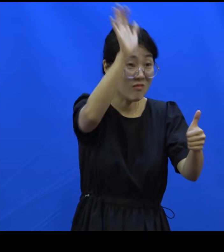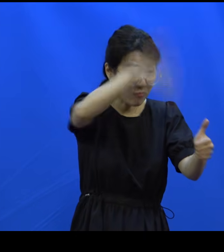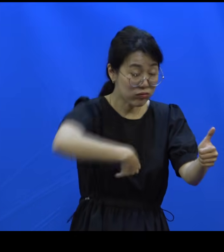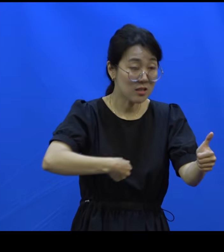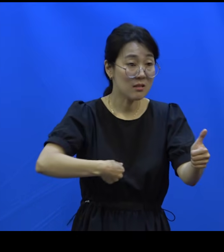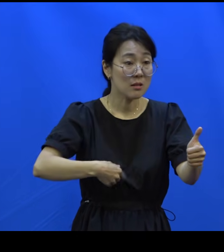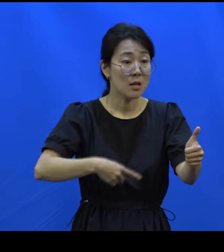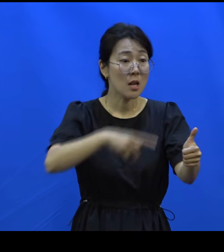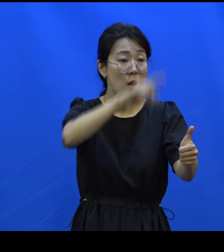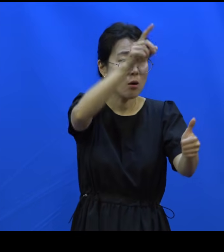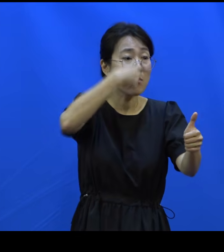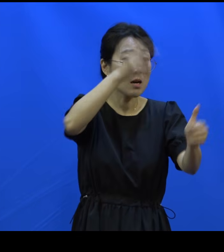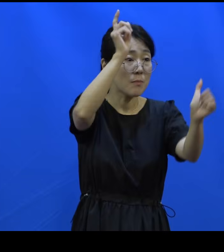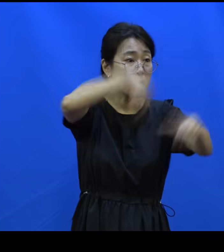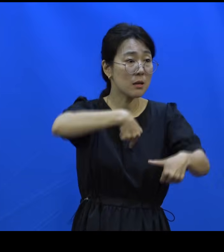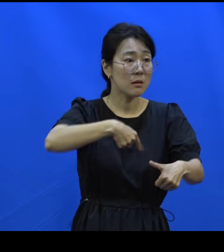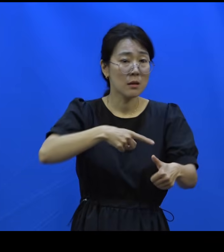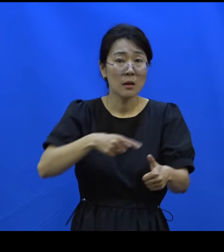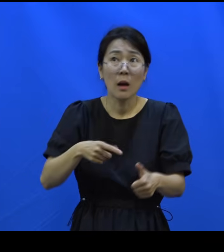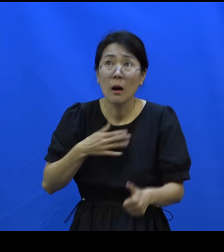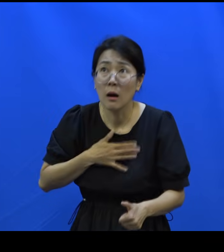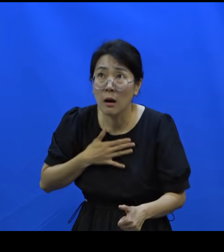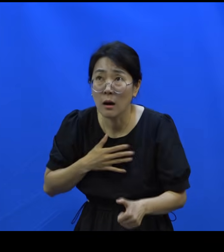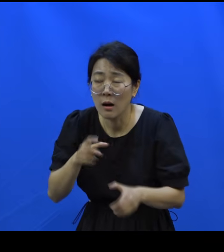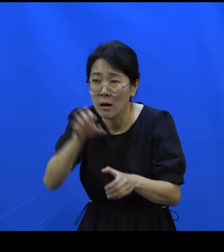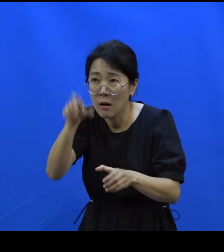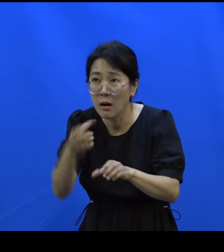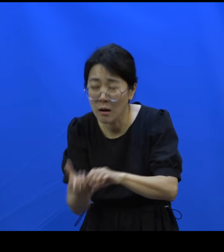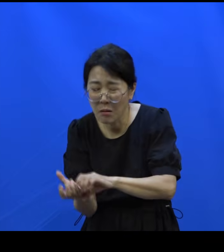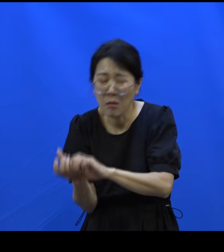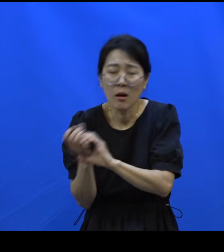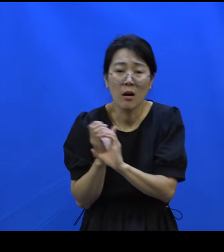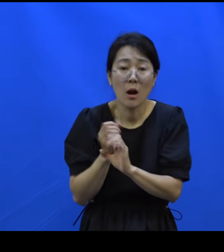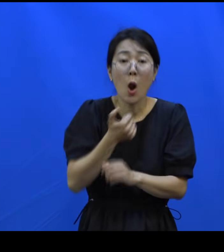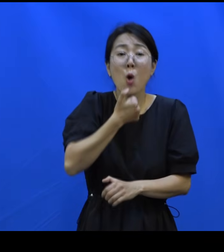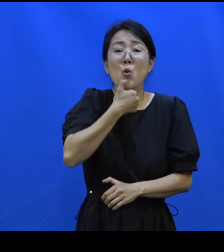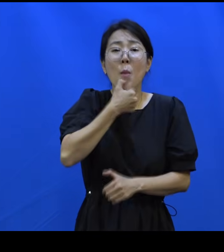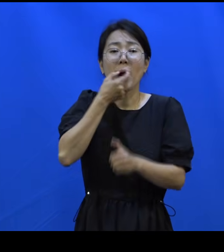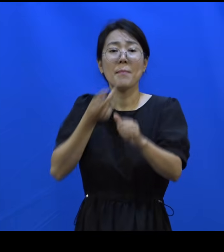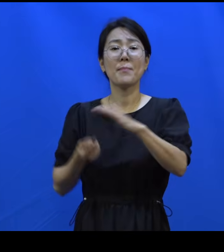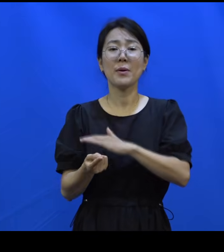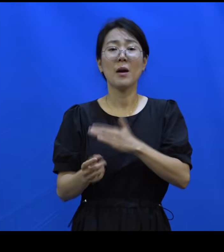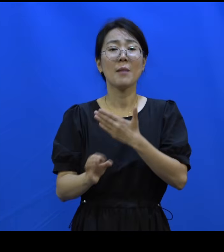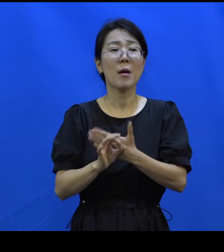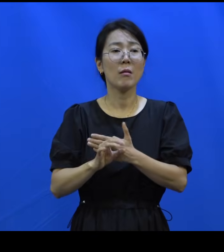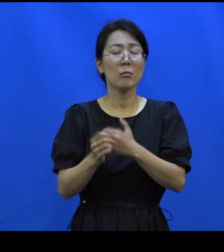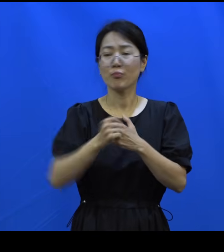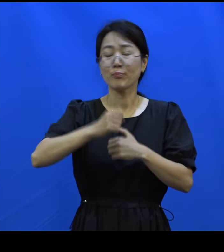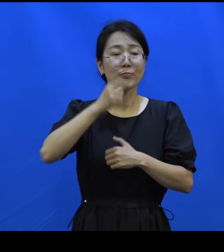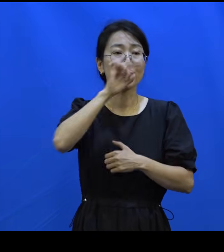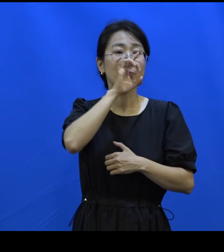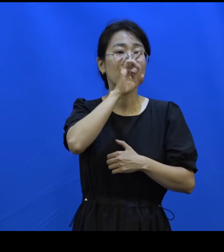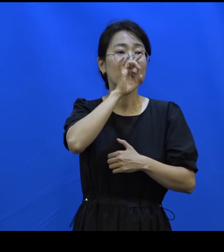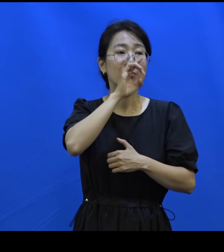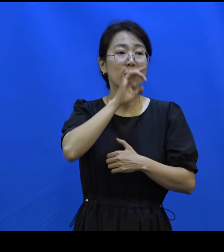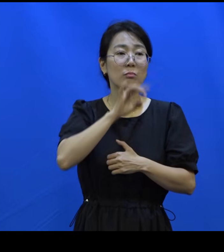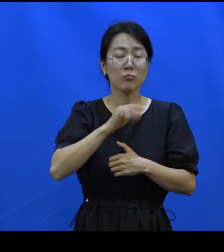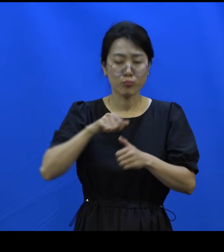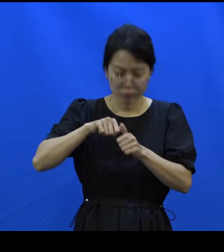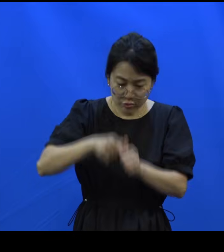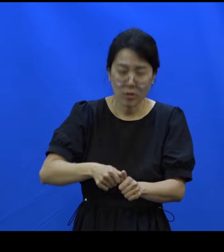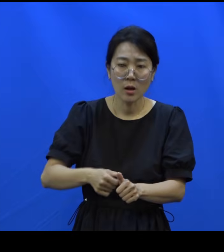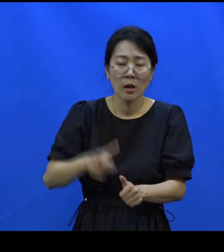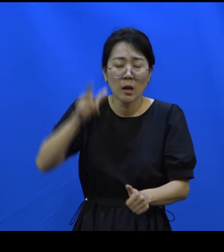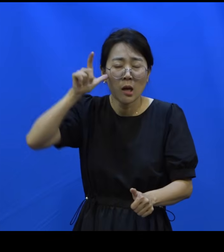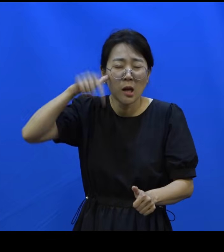로마의 그 권력하에 지배하에 있던 유대인들이 누구라도 그 명령에 순종을 해야 됐어요. 그런데 여러분, 내가